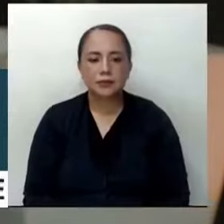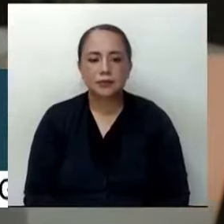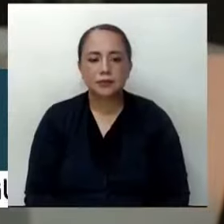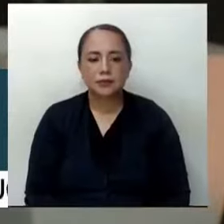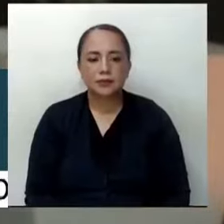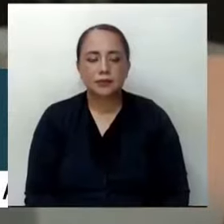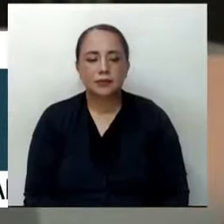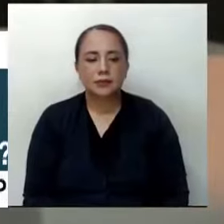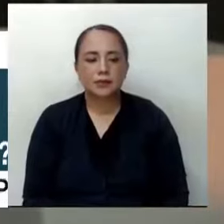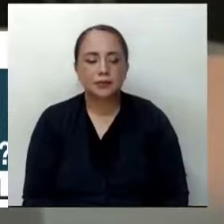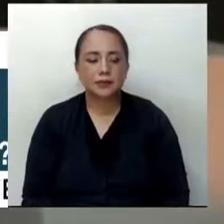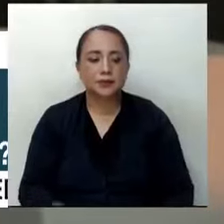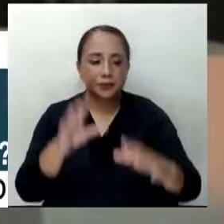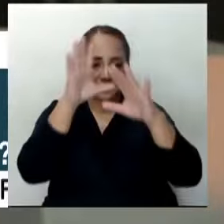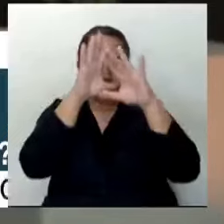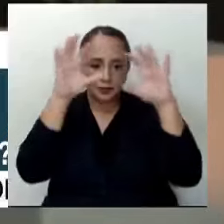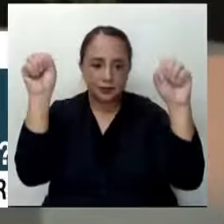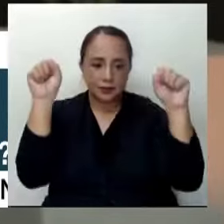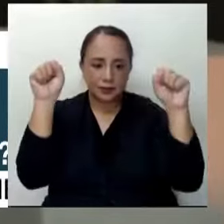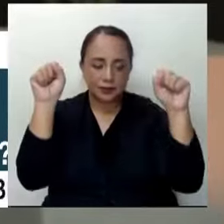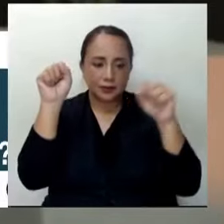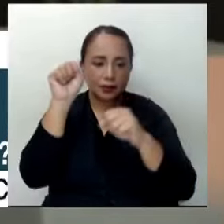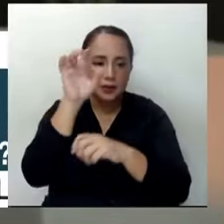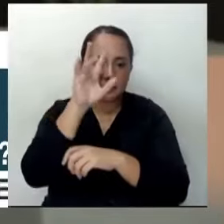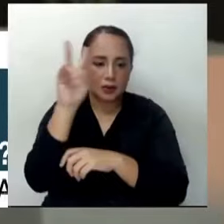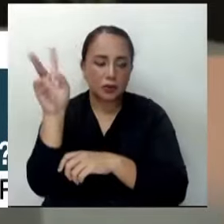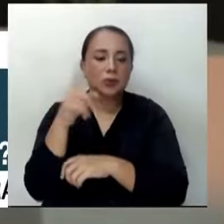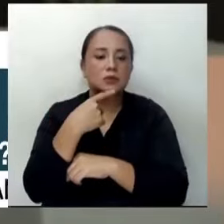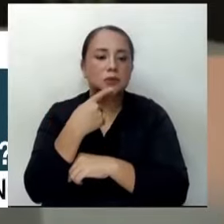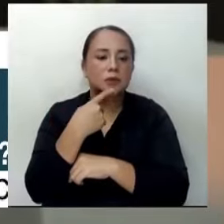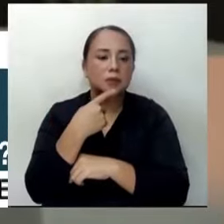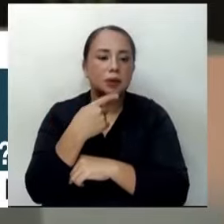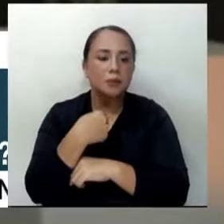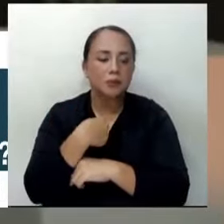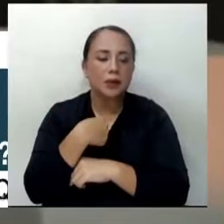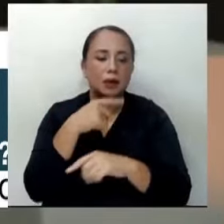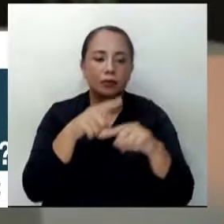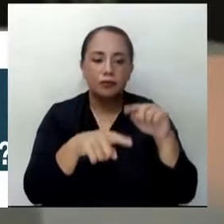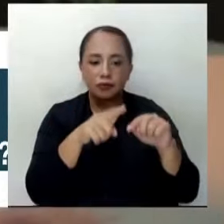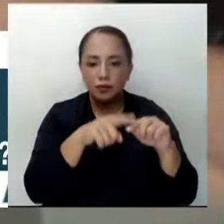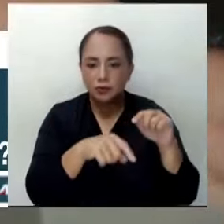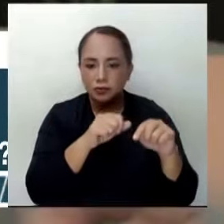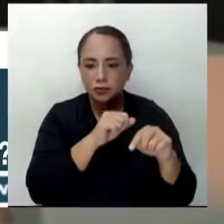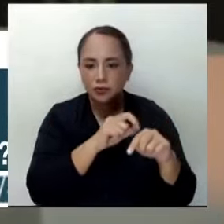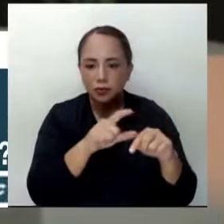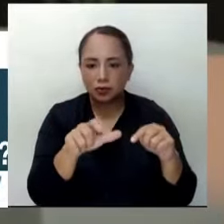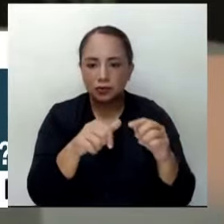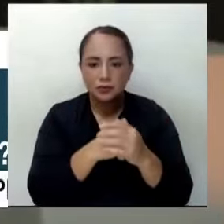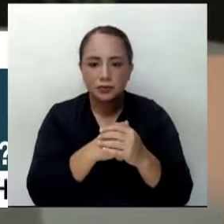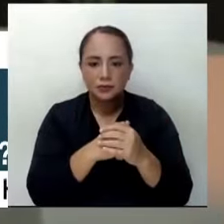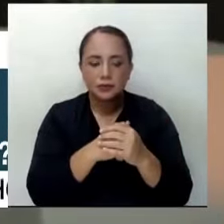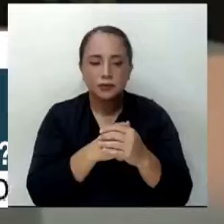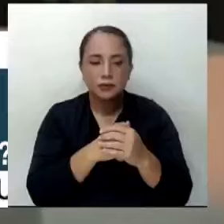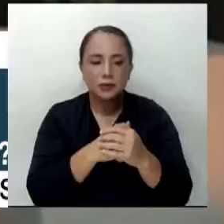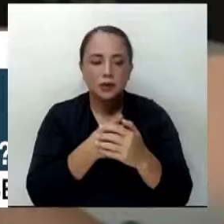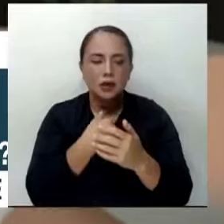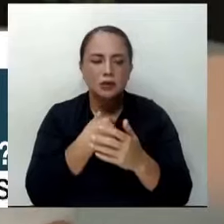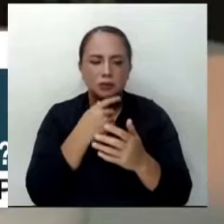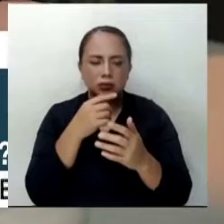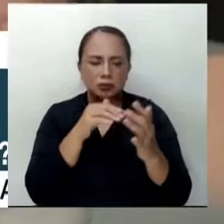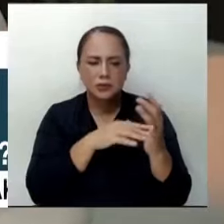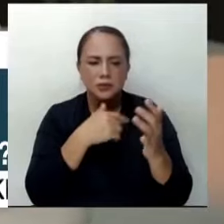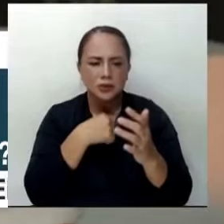Si President BBM, ano sinasabi? I am a friend to all and enemy to one. Hindi naman kalakapan niya yung China. Hindi